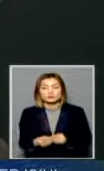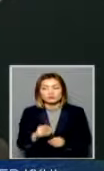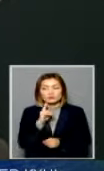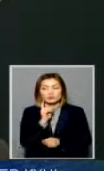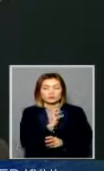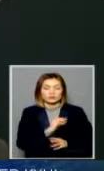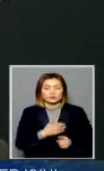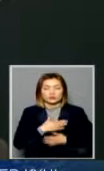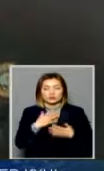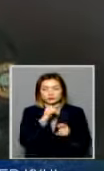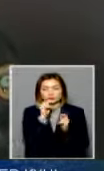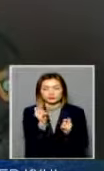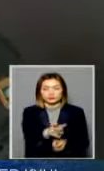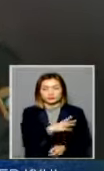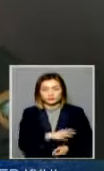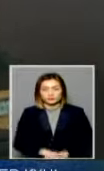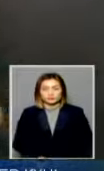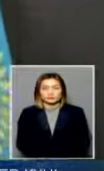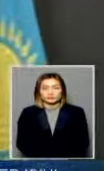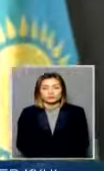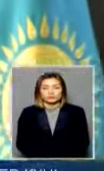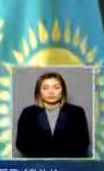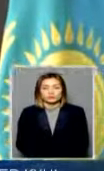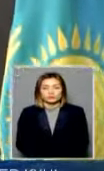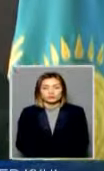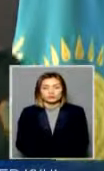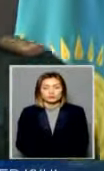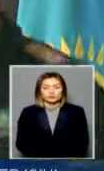көрсеткен батырларға алғысын білдіріп, марапат табыстады.